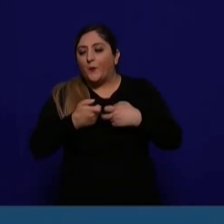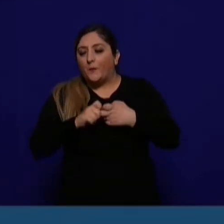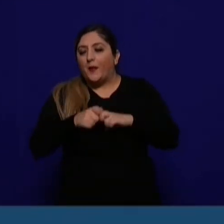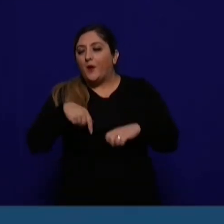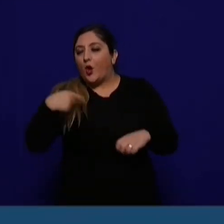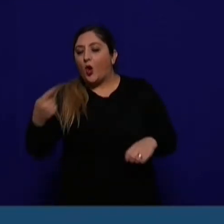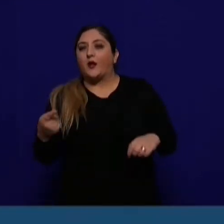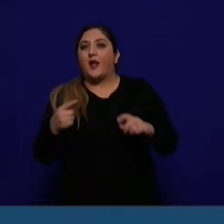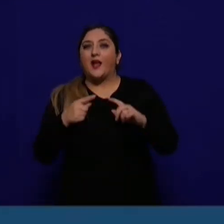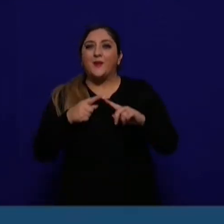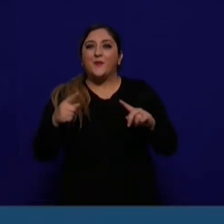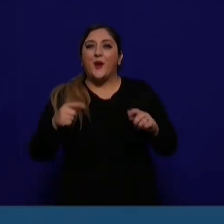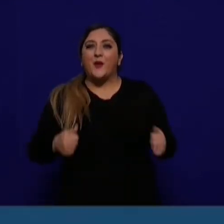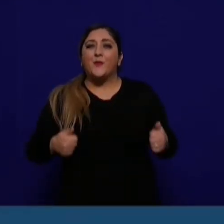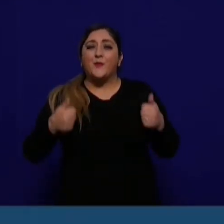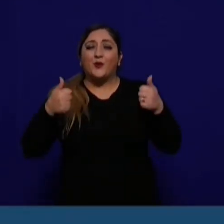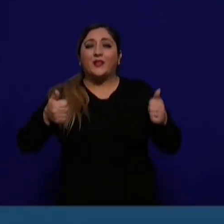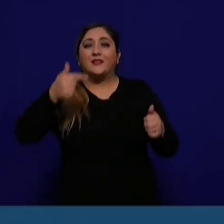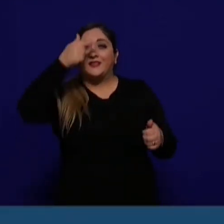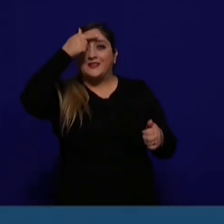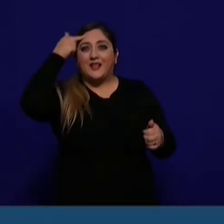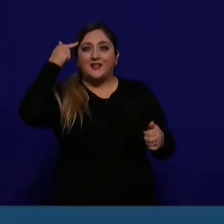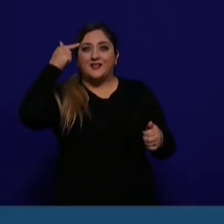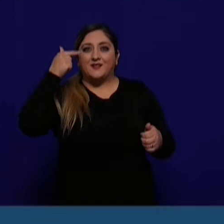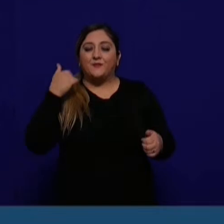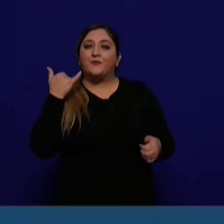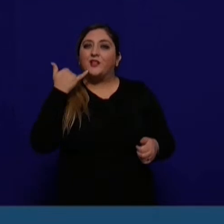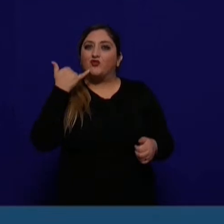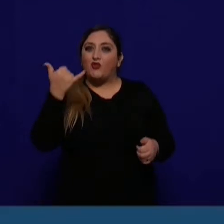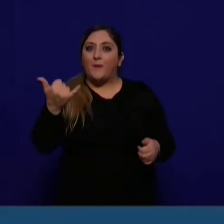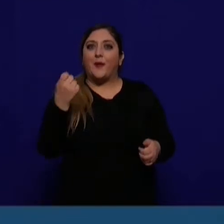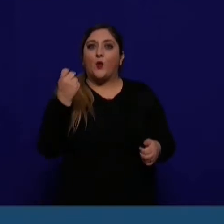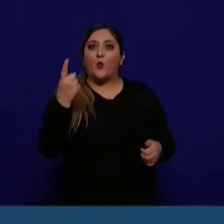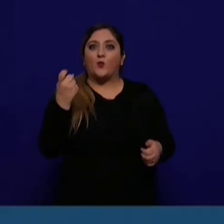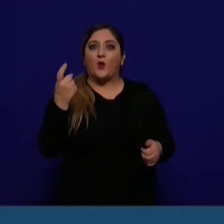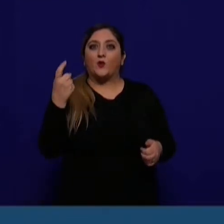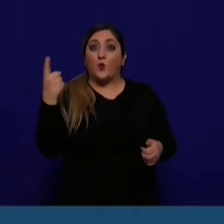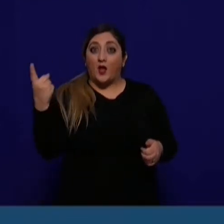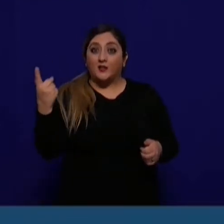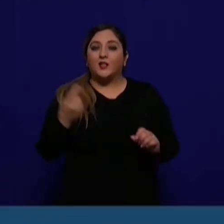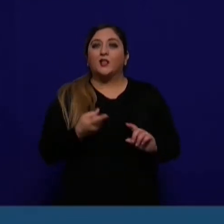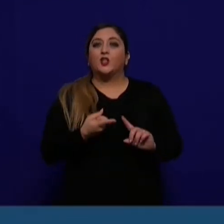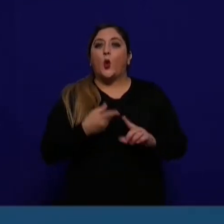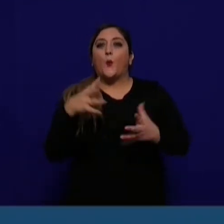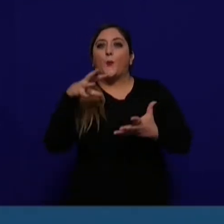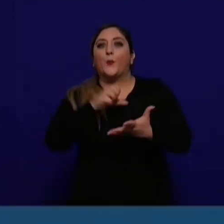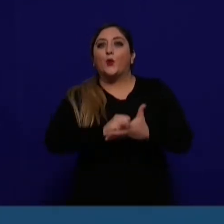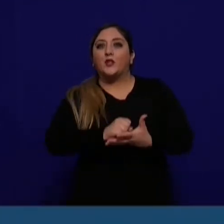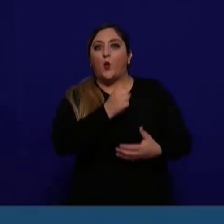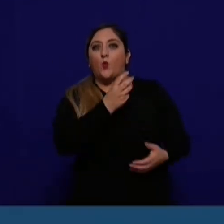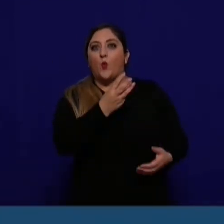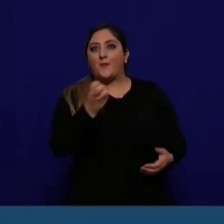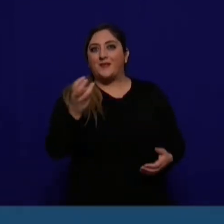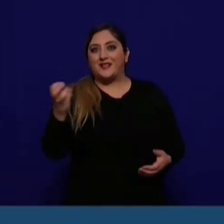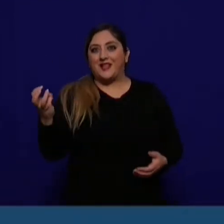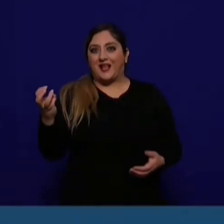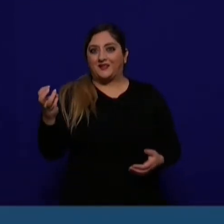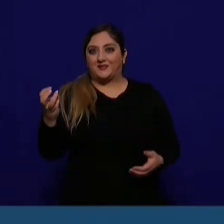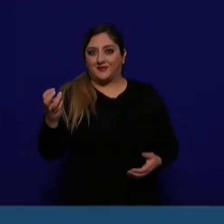importanti li nittestjaw għal COVID jew iċċemplu il-111 jew inkella tibbukjaw għal swab test